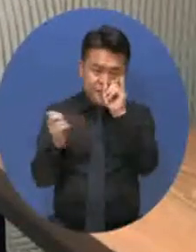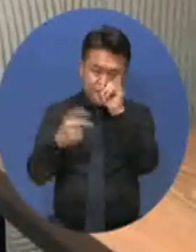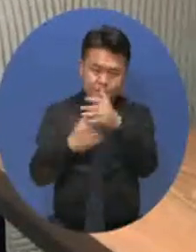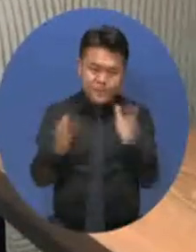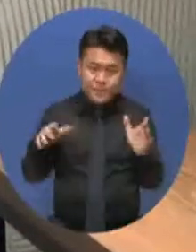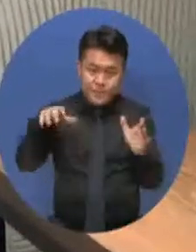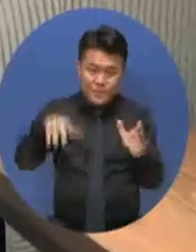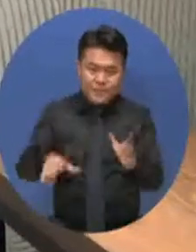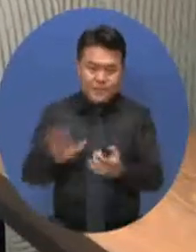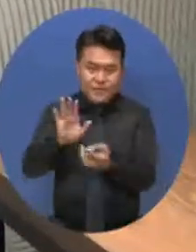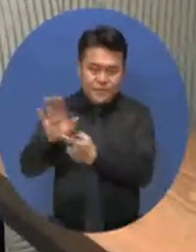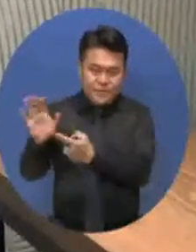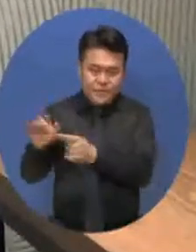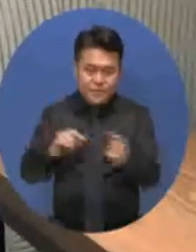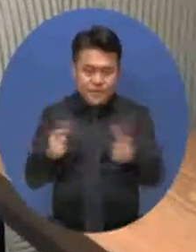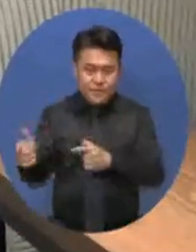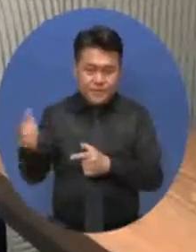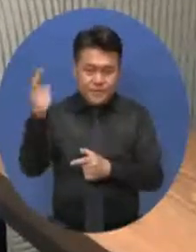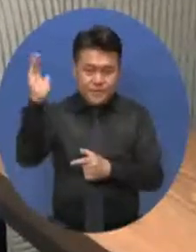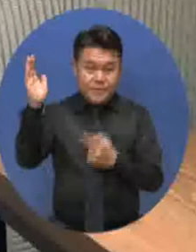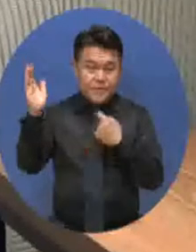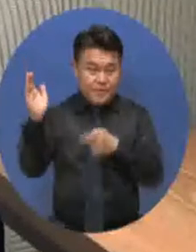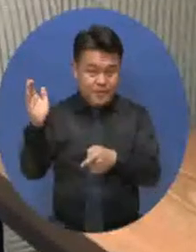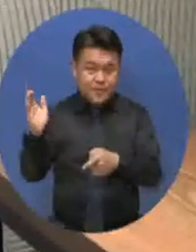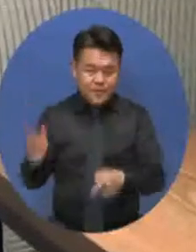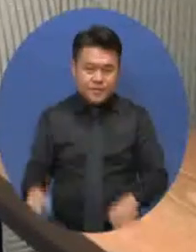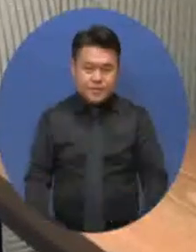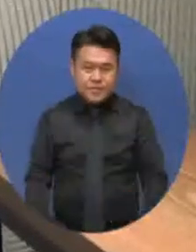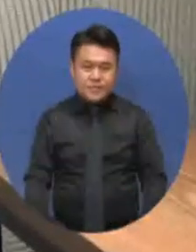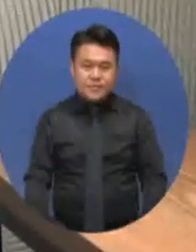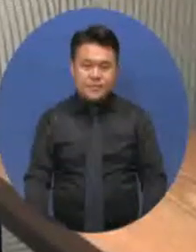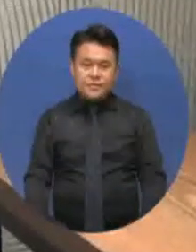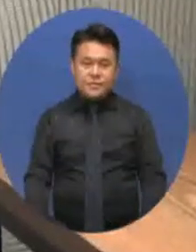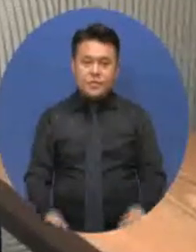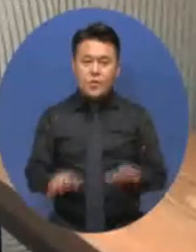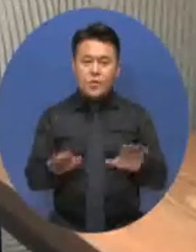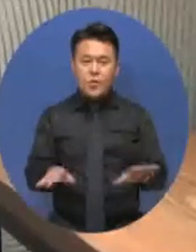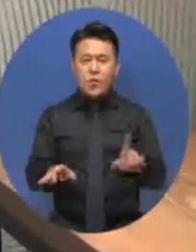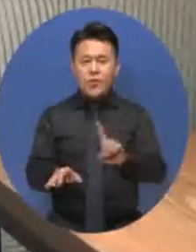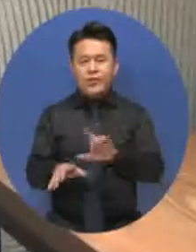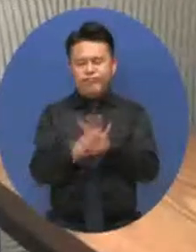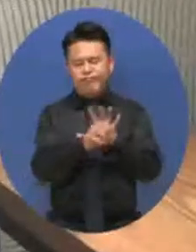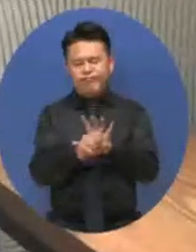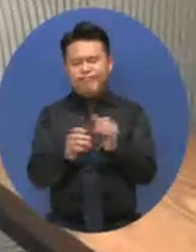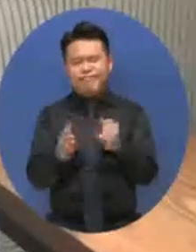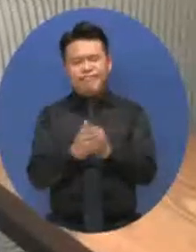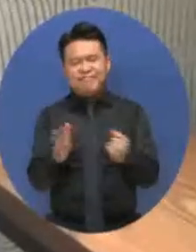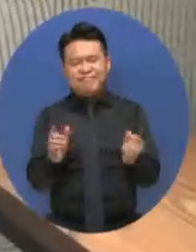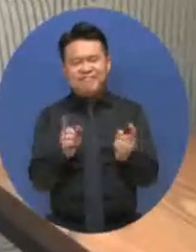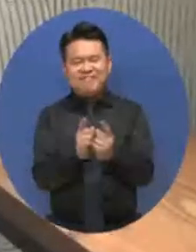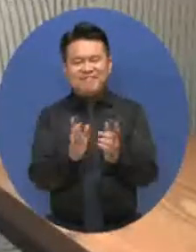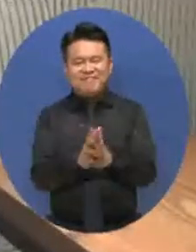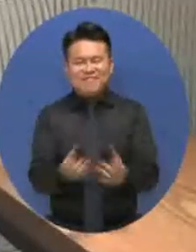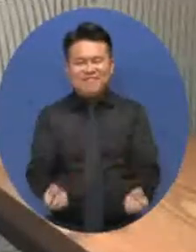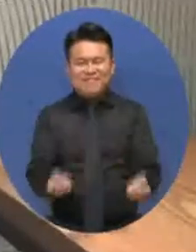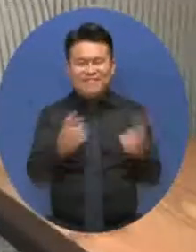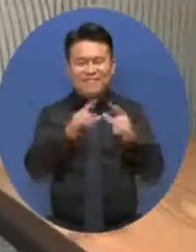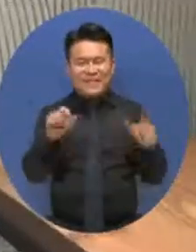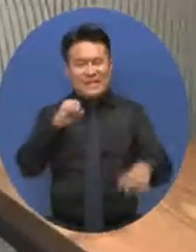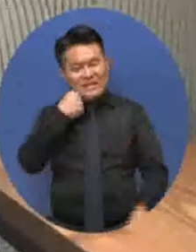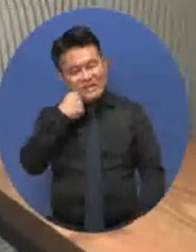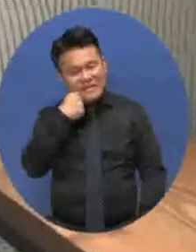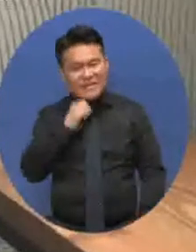실내에서는 전시회와 다양한 강연을 진행하는 행사였습니다. 근데 올해는 코로나로 인해서 오프라인 행사는